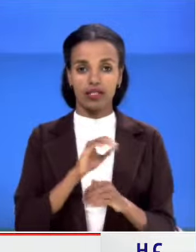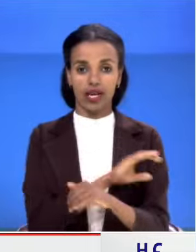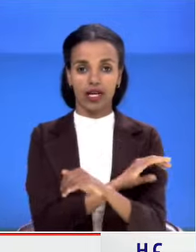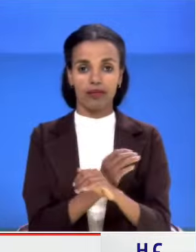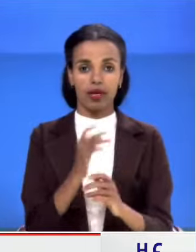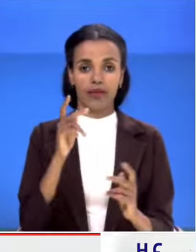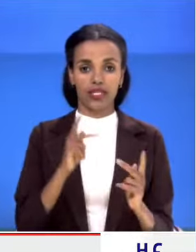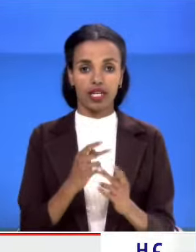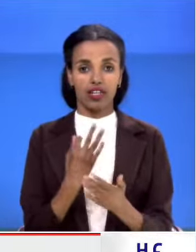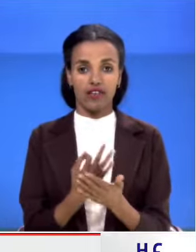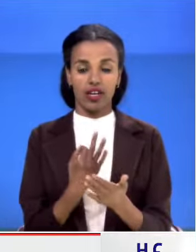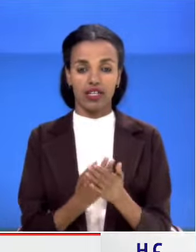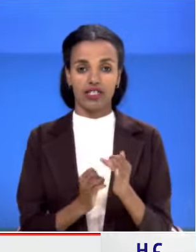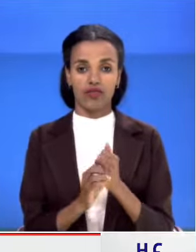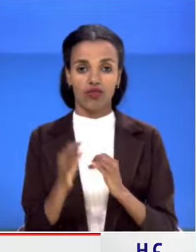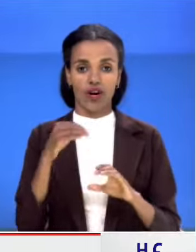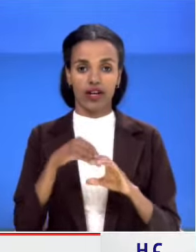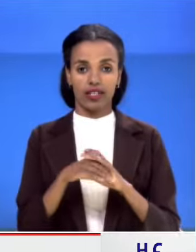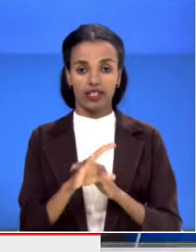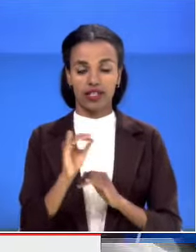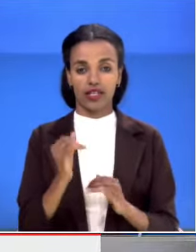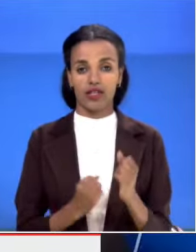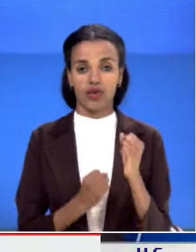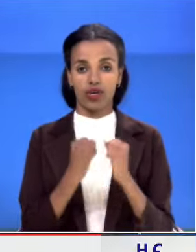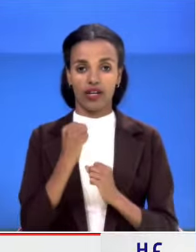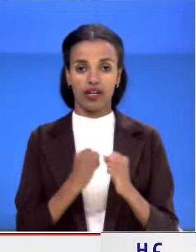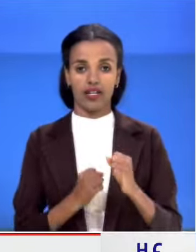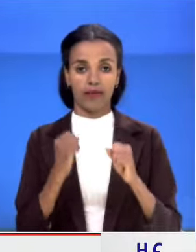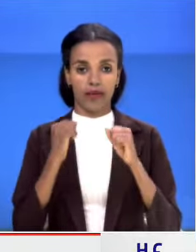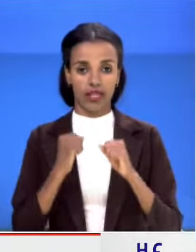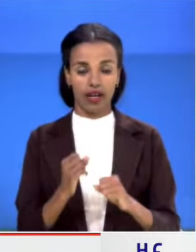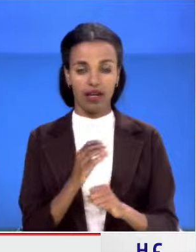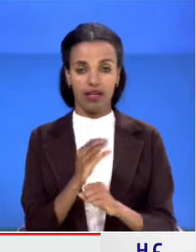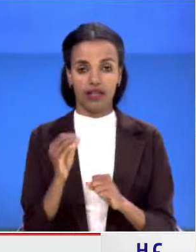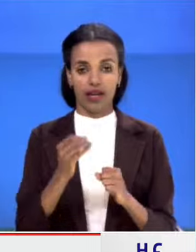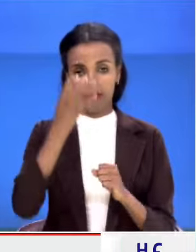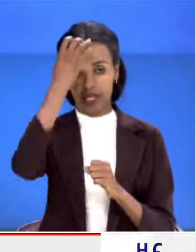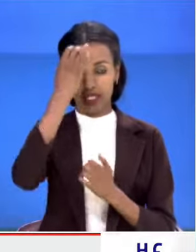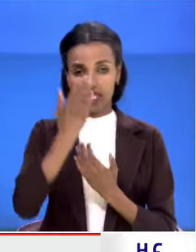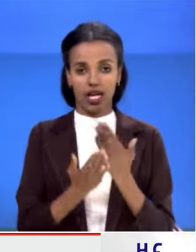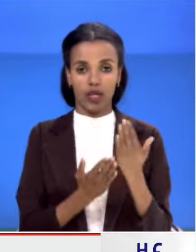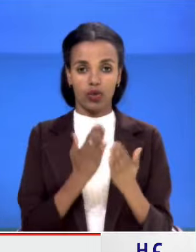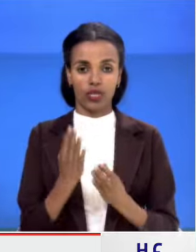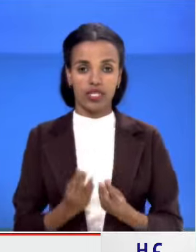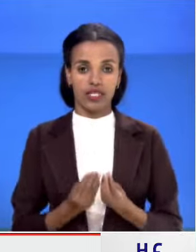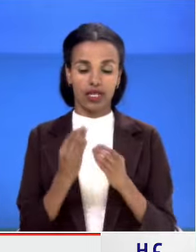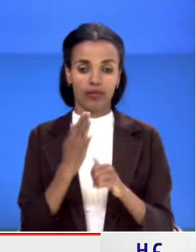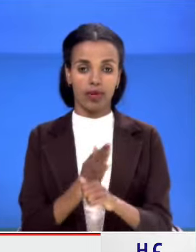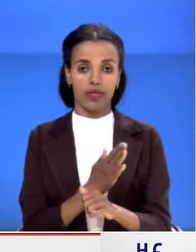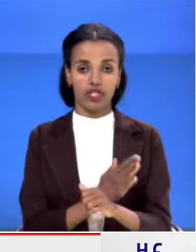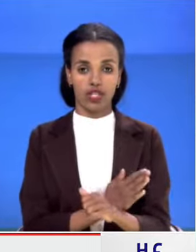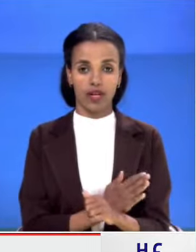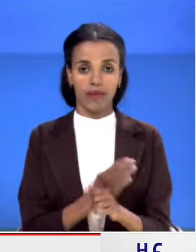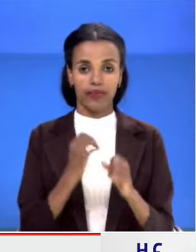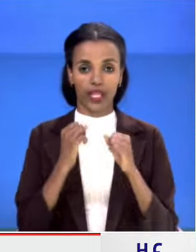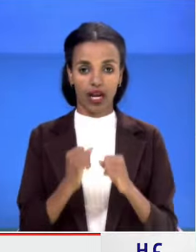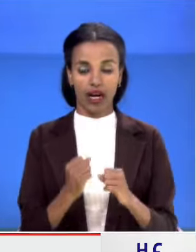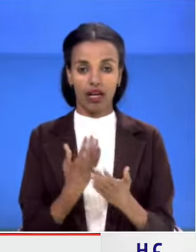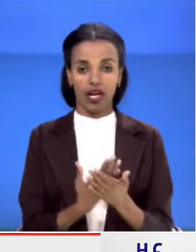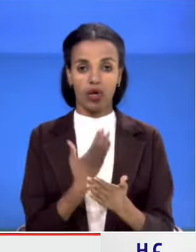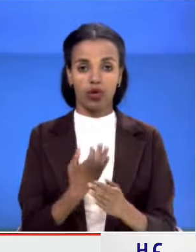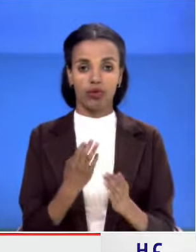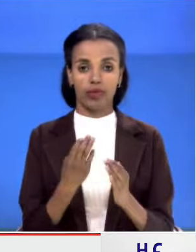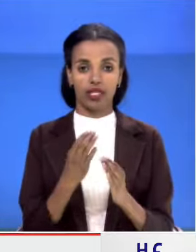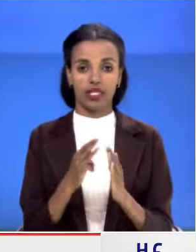ለማሳካት የፋይናንስ ዘርፉን አካታችነትና ተወዳዳሪነትን ለማጠናከርና የመንግስት አገልግሎት አሰጣጥን በማሻሻል ጠንካራ የኢኮኖሚ